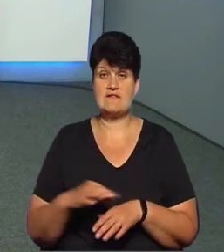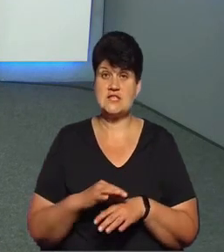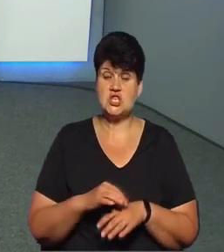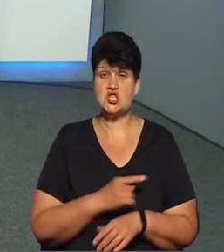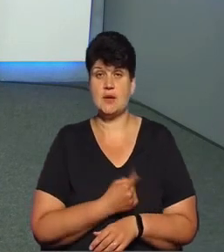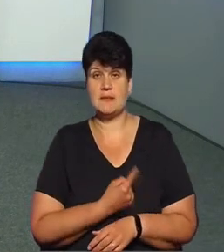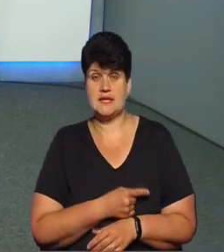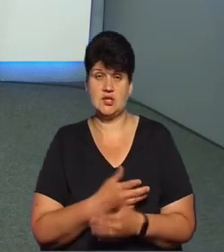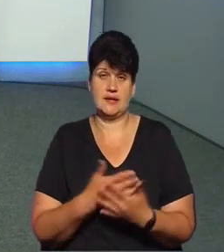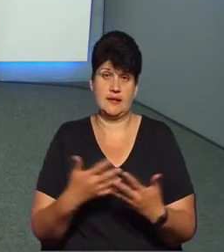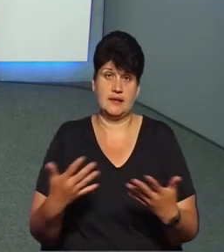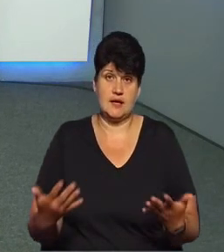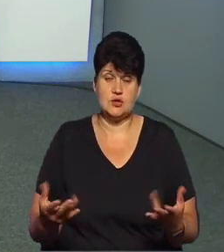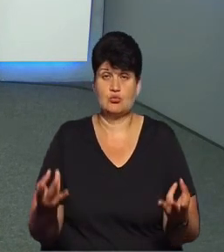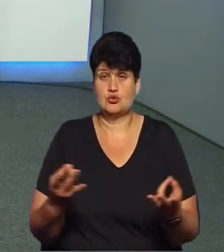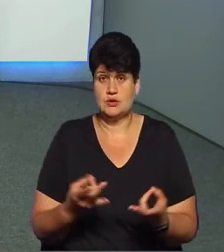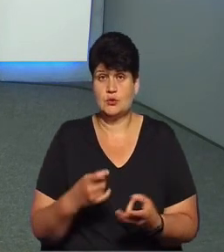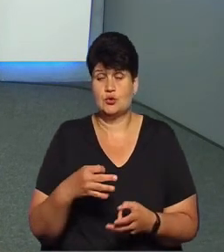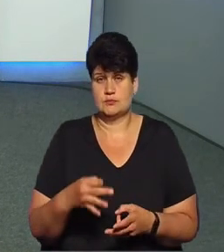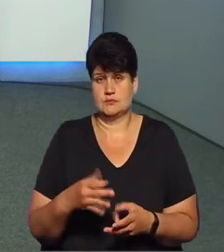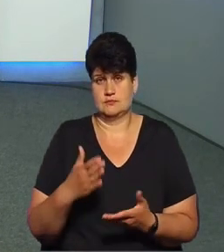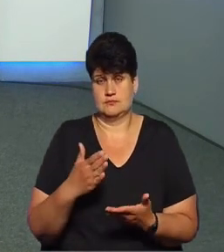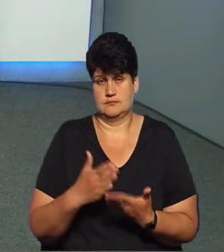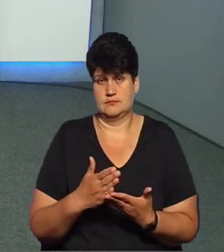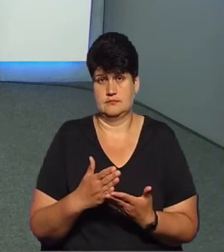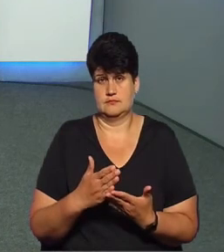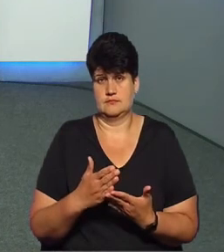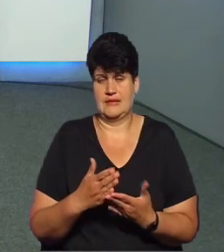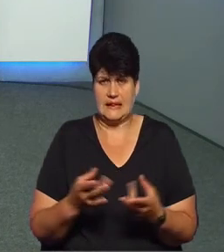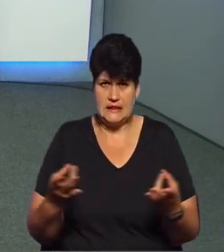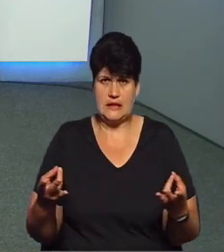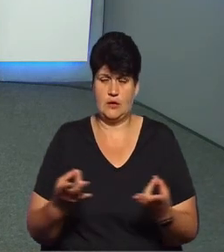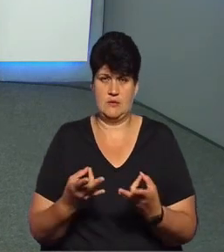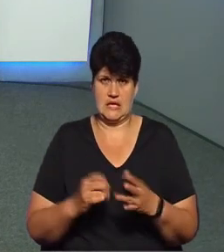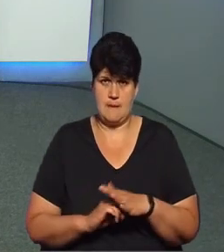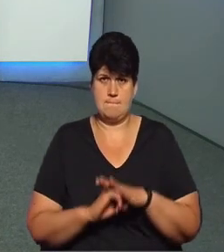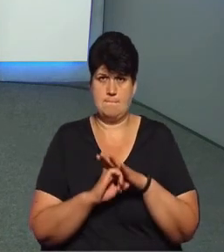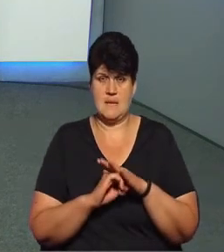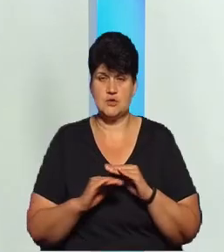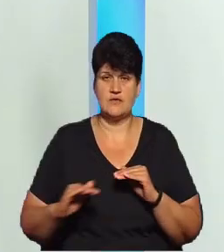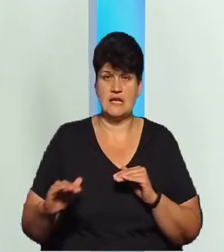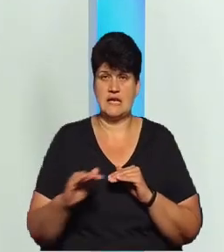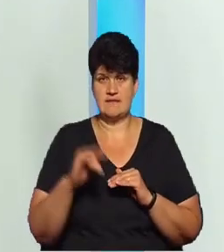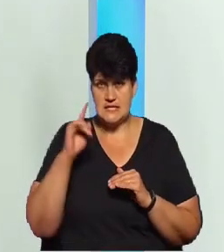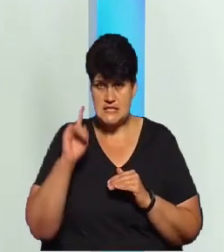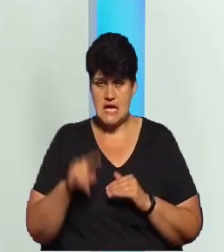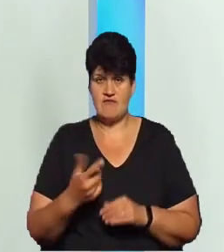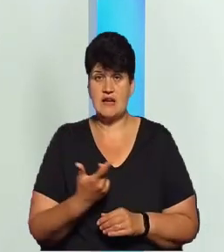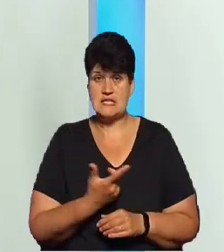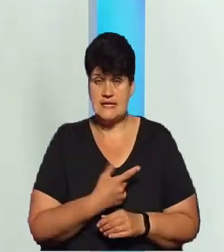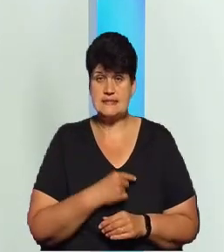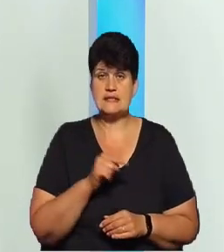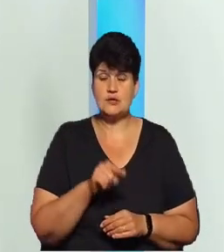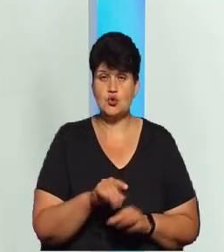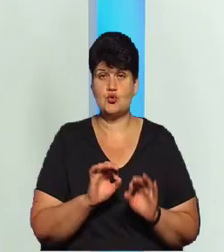потрібно хоча б володіти, ну, таким необхідним базовим рівнем знань щодо вакцинації для того, щоб пояснити людям і мати в